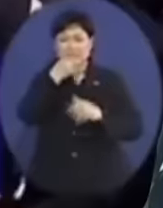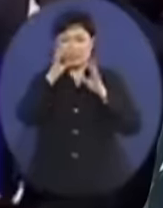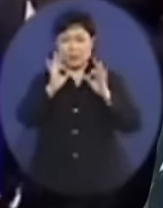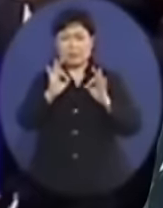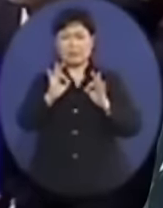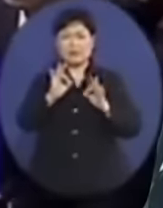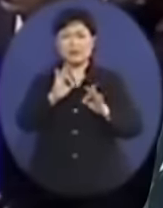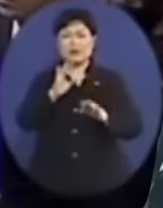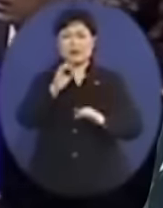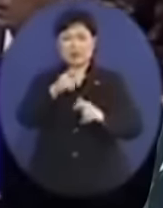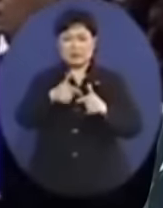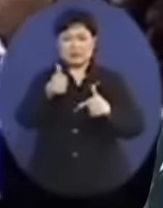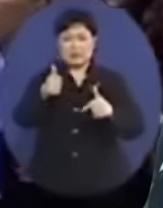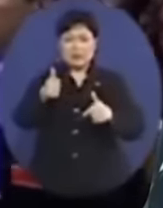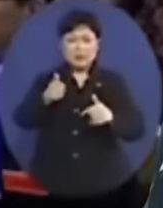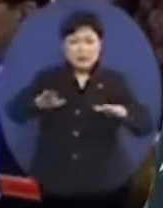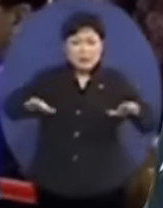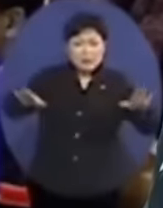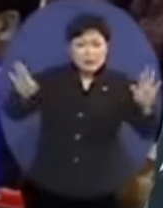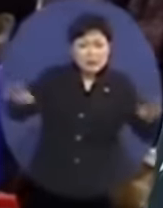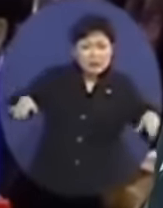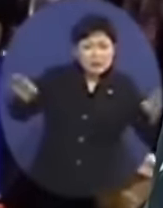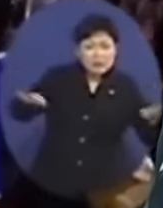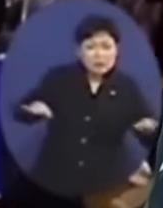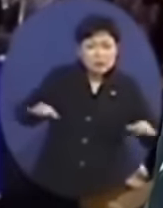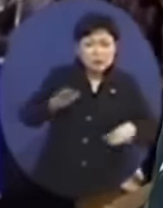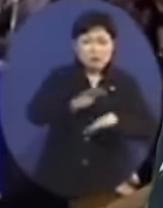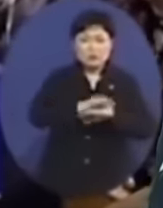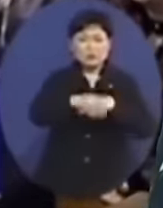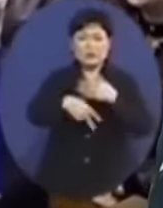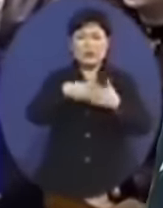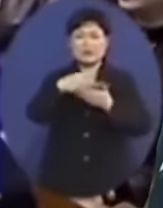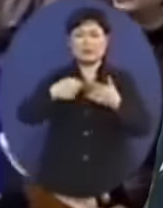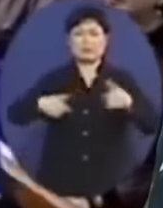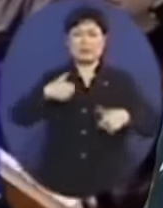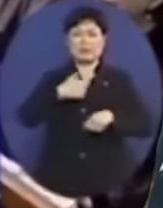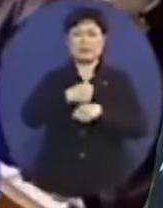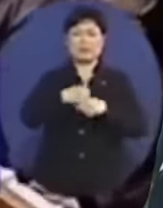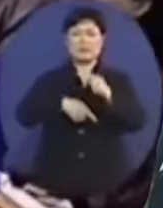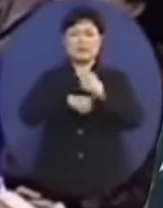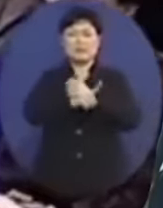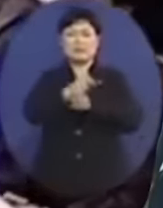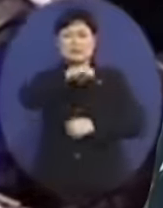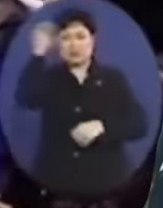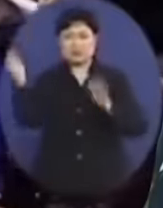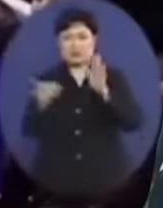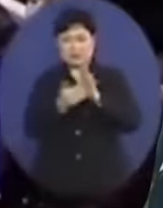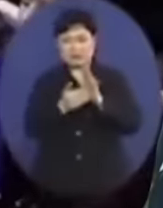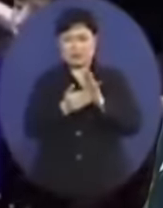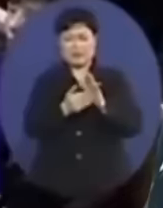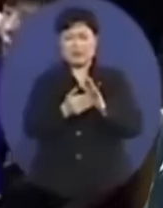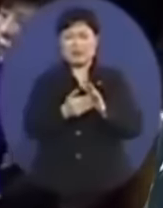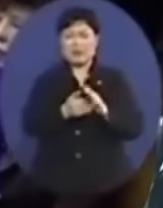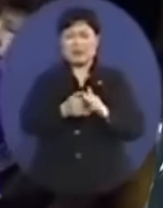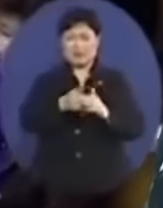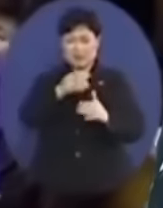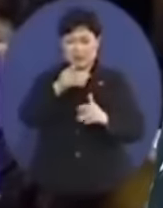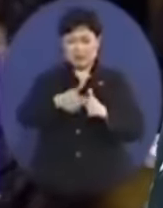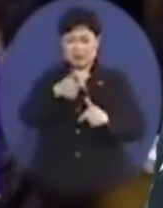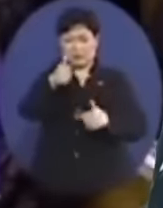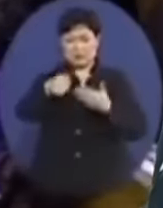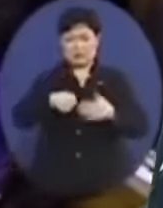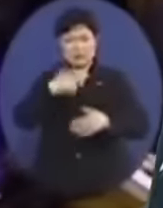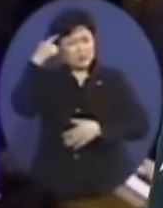되니 그의 날은 길 것이요 또 그의 손으로께서 기뻐하시는 뜻을 하리로다 그가 자기